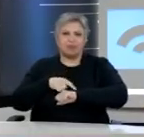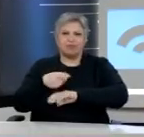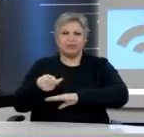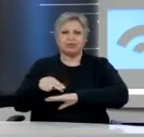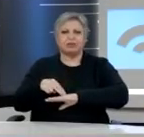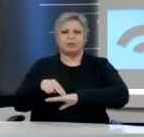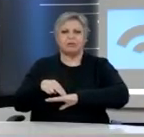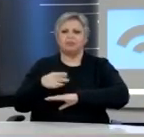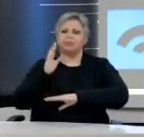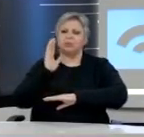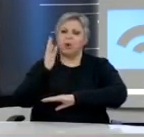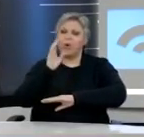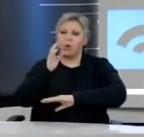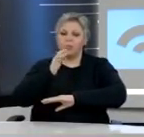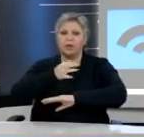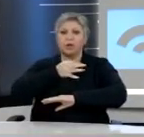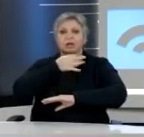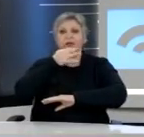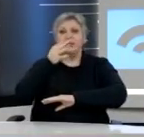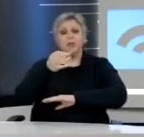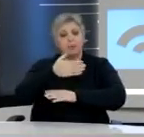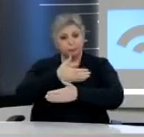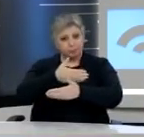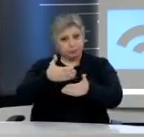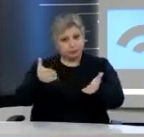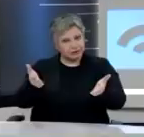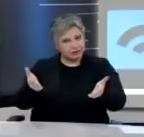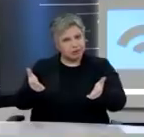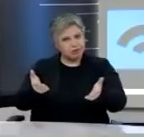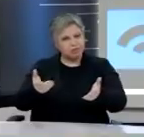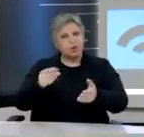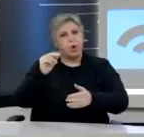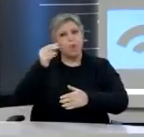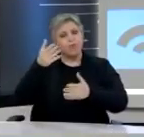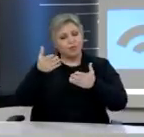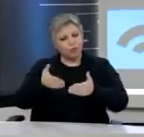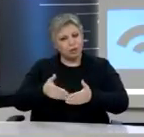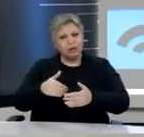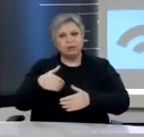να απευθυνθώ απέναντι σε εσάς και στους πολίτες που μας παρακολουθούν με ψυχραιμία.